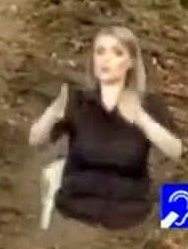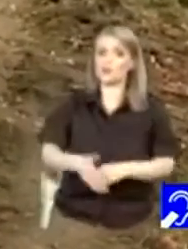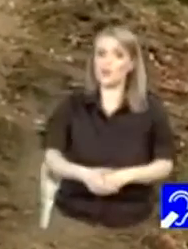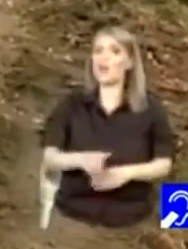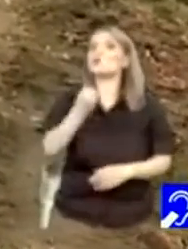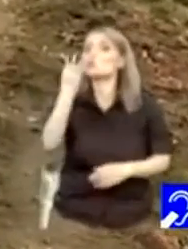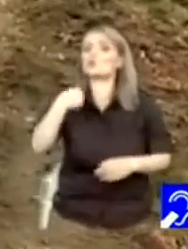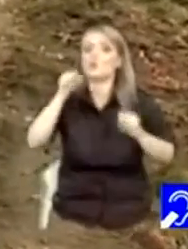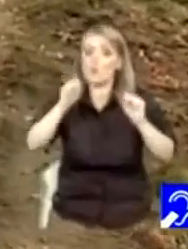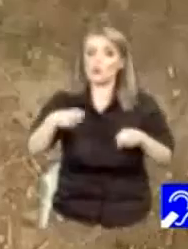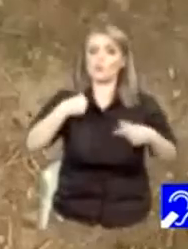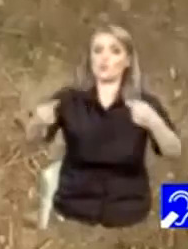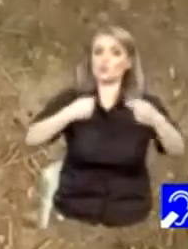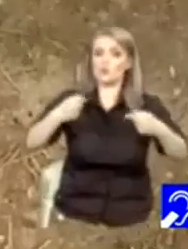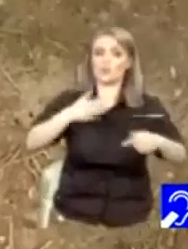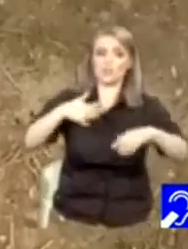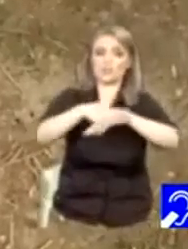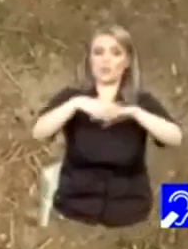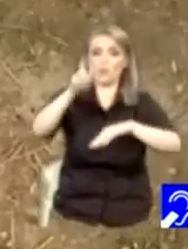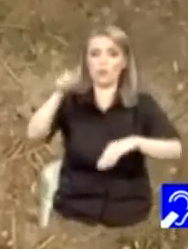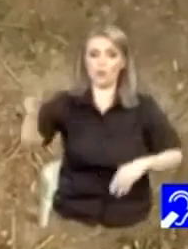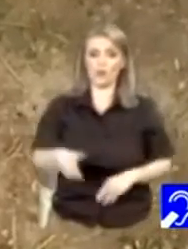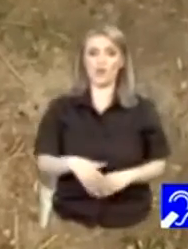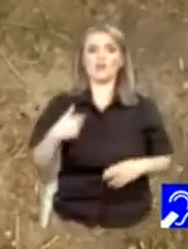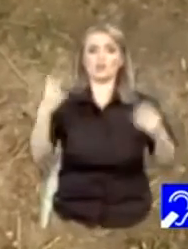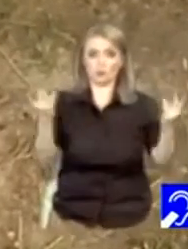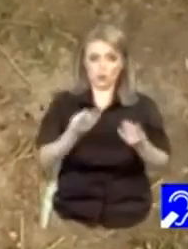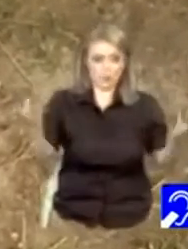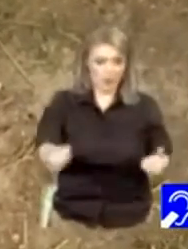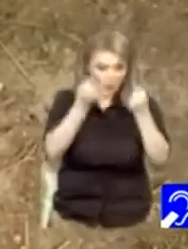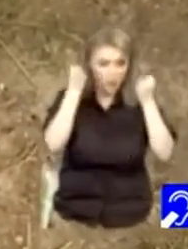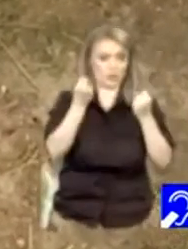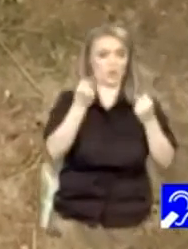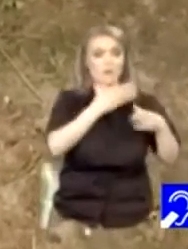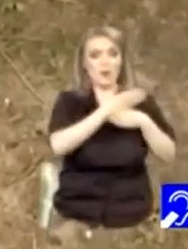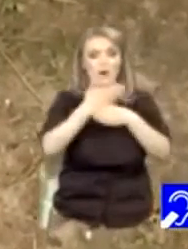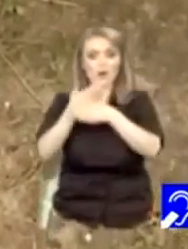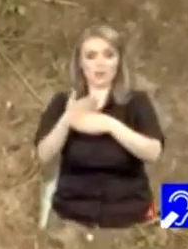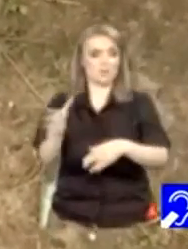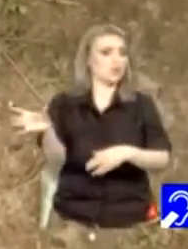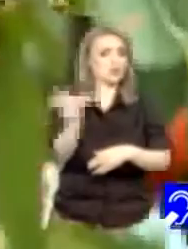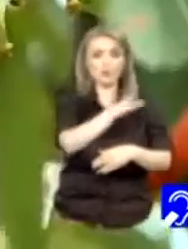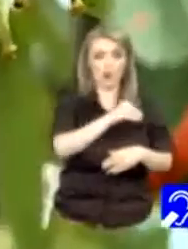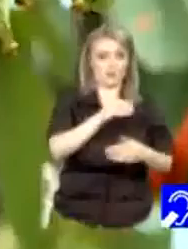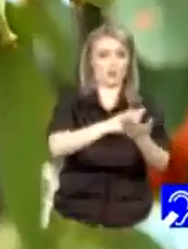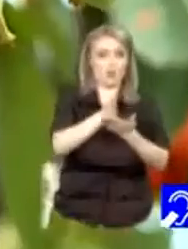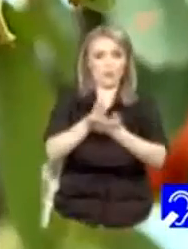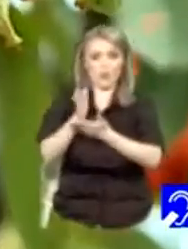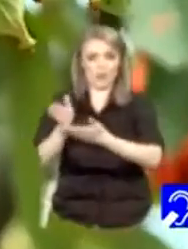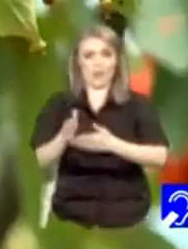Cât a suferit noi poporul nostru? În toate domeniile este nevoie de ajutat, în mod special agricultorii, că știți cum